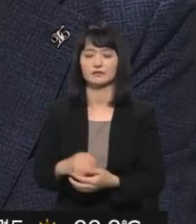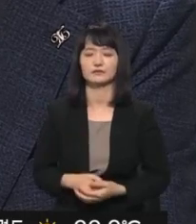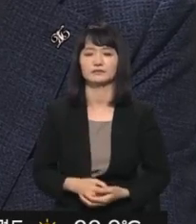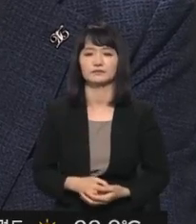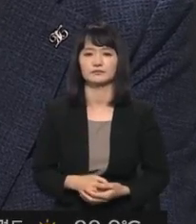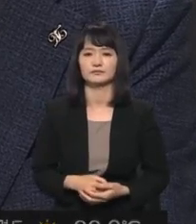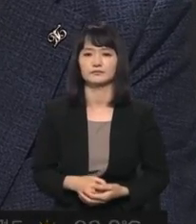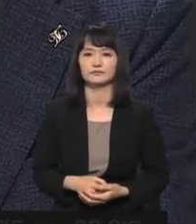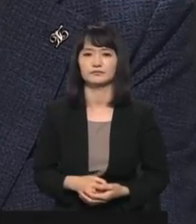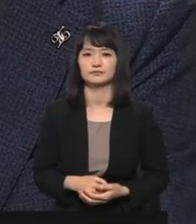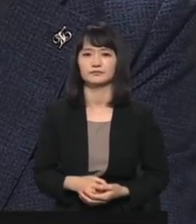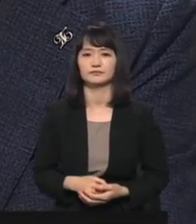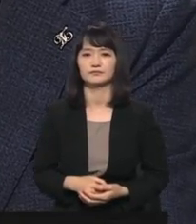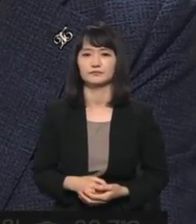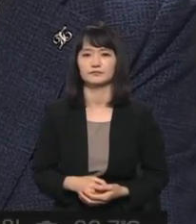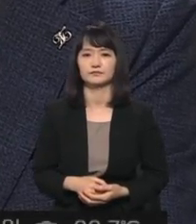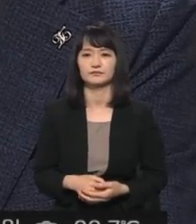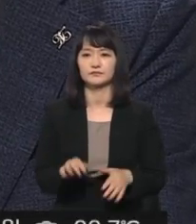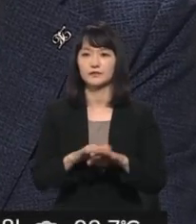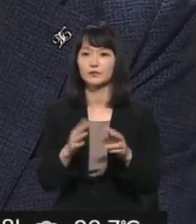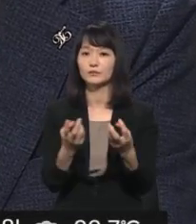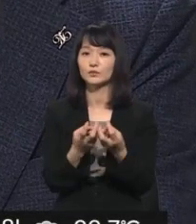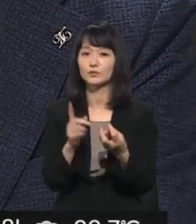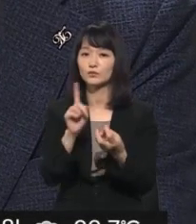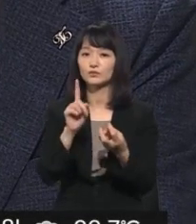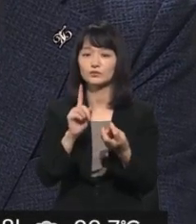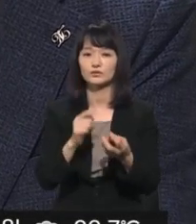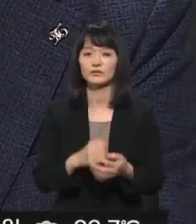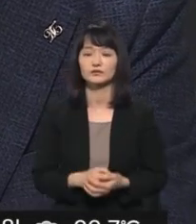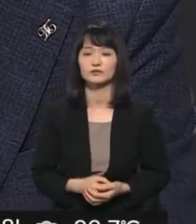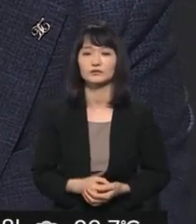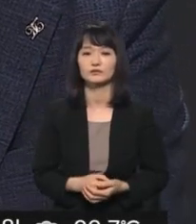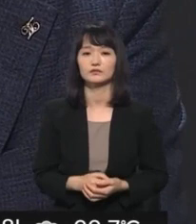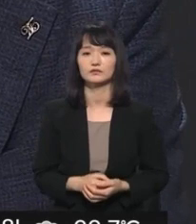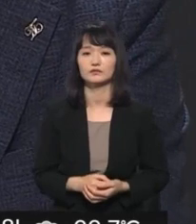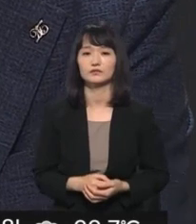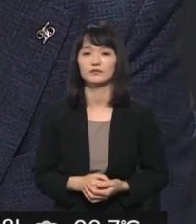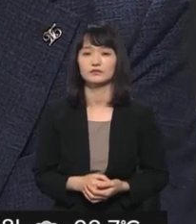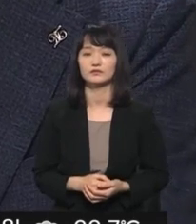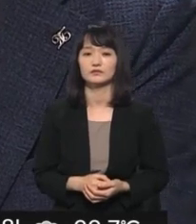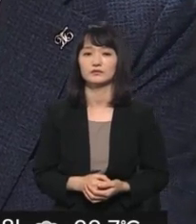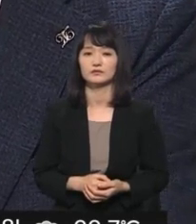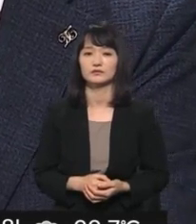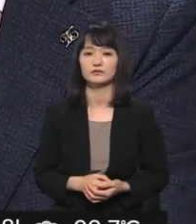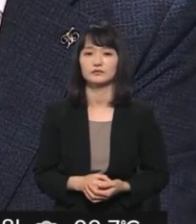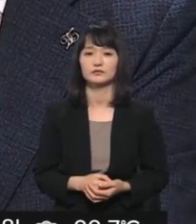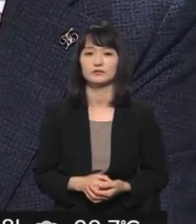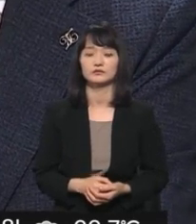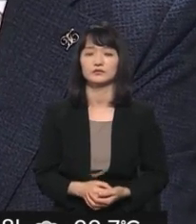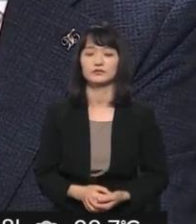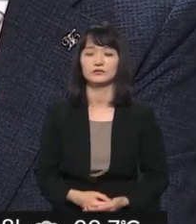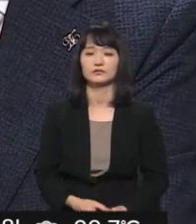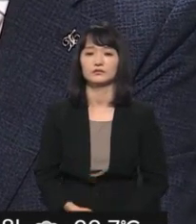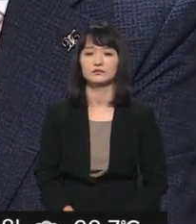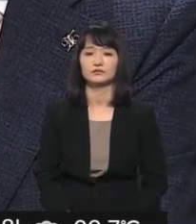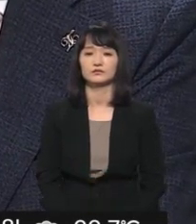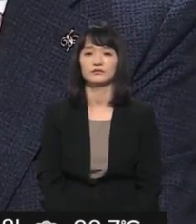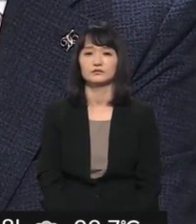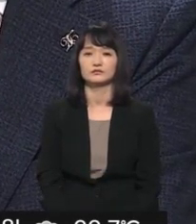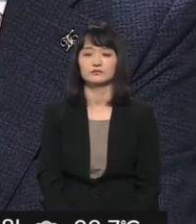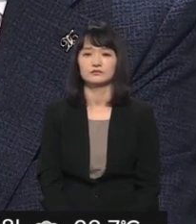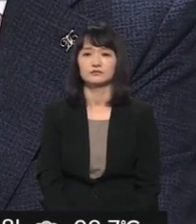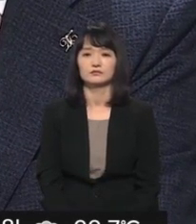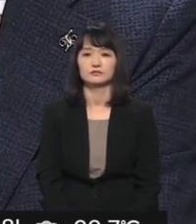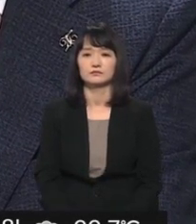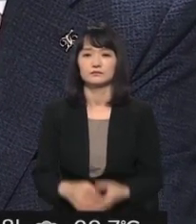그걸 좀 여쭤볼게요 해법 은 금 어떻게 해야 됩니까 점점 지금 그 당 의 기본적인